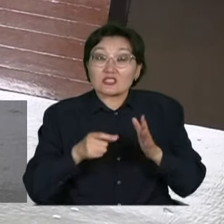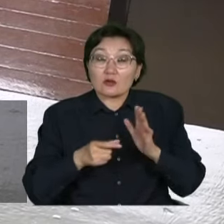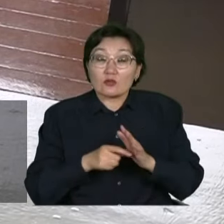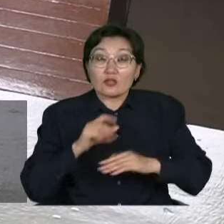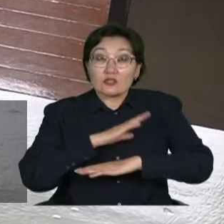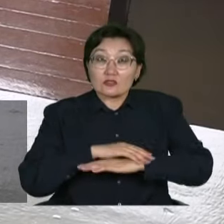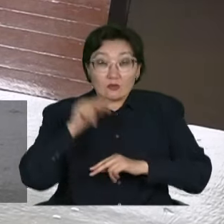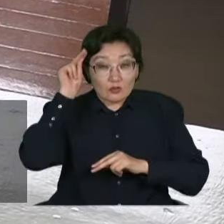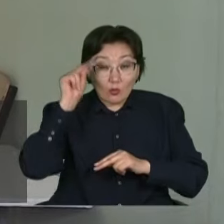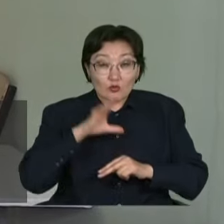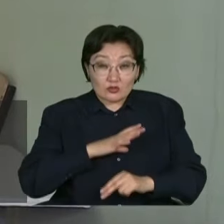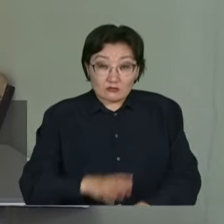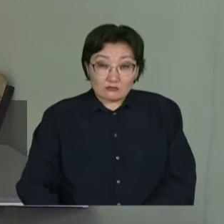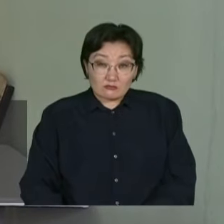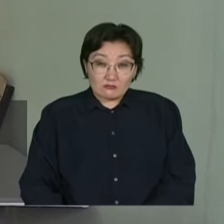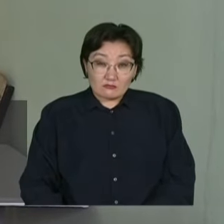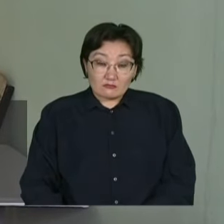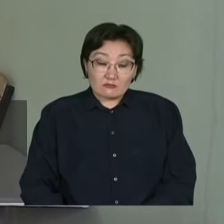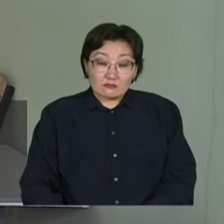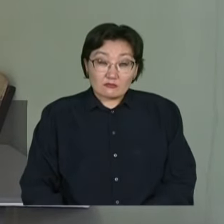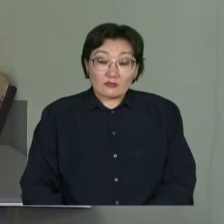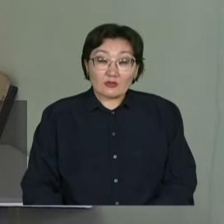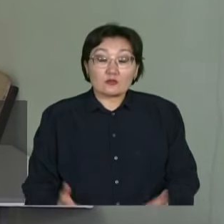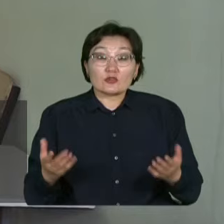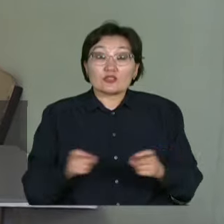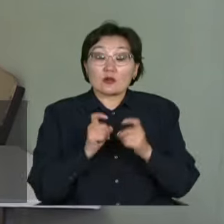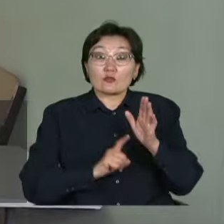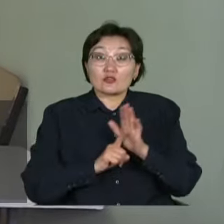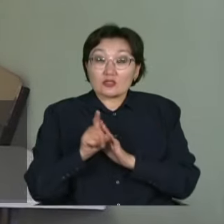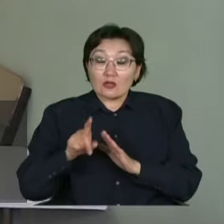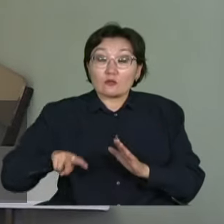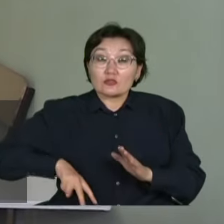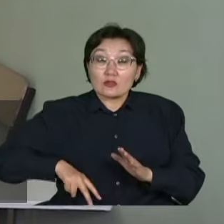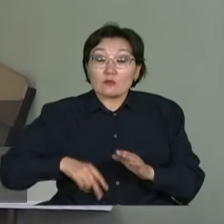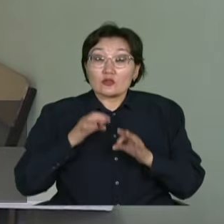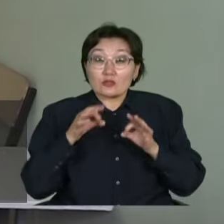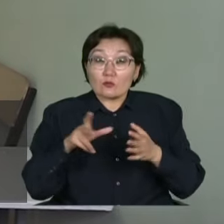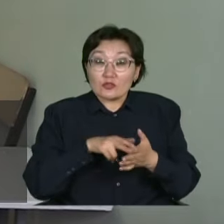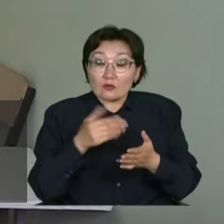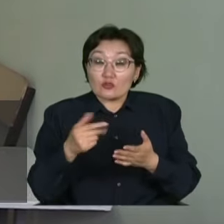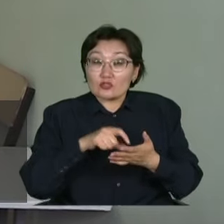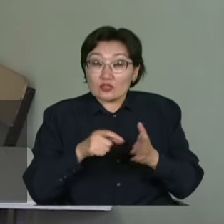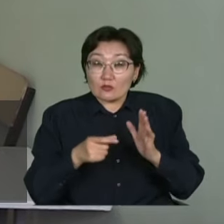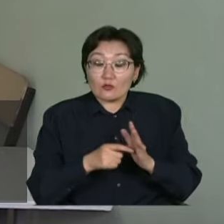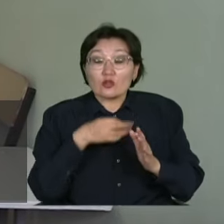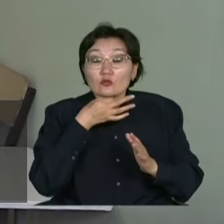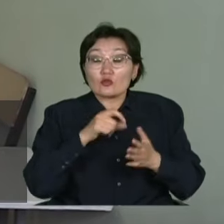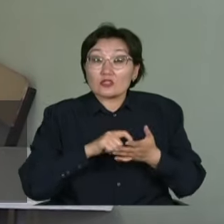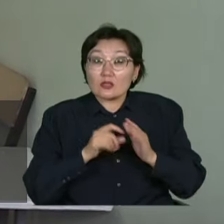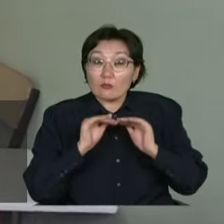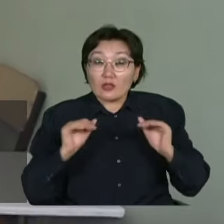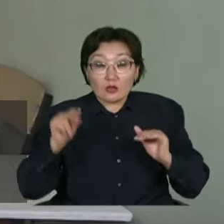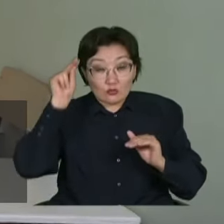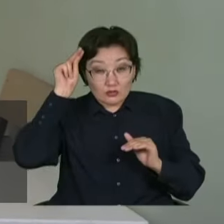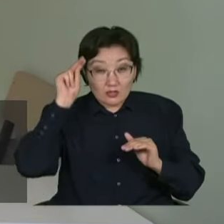сабақты өткізілген көрінеді. Басы дауға қалған директордың айтуынша, боялған бұл сыныпта 0-ші сынып балалар оқып